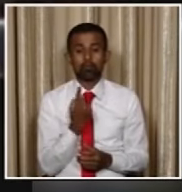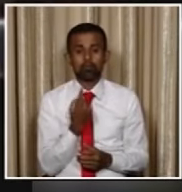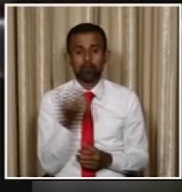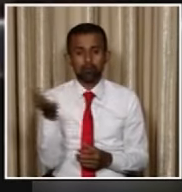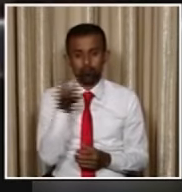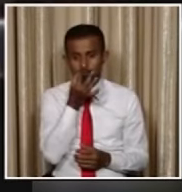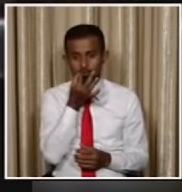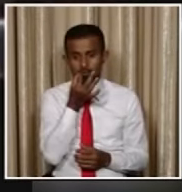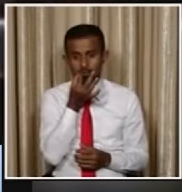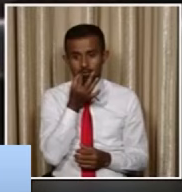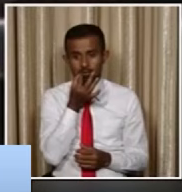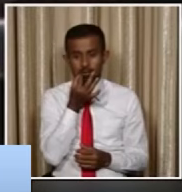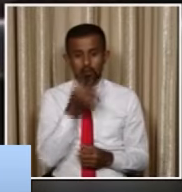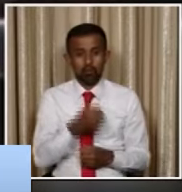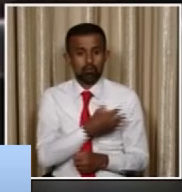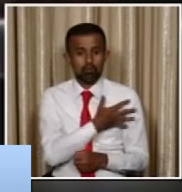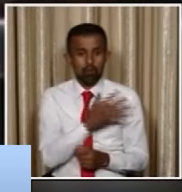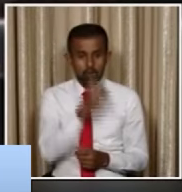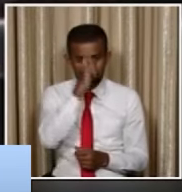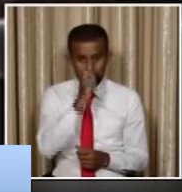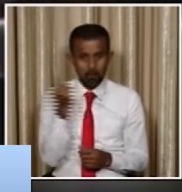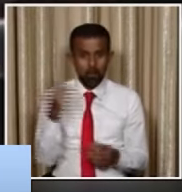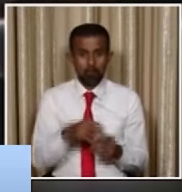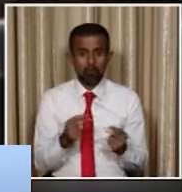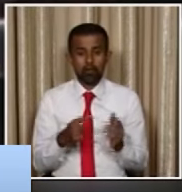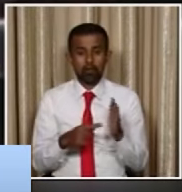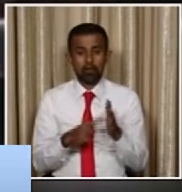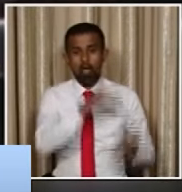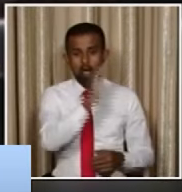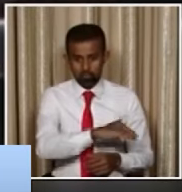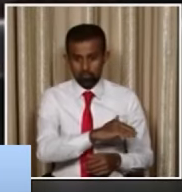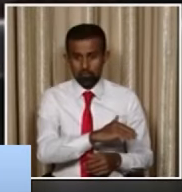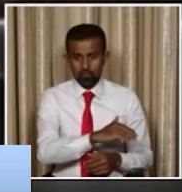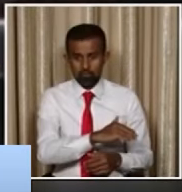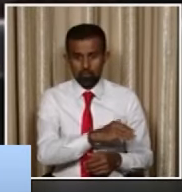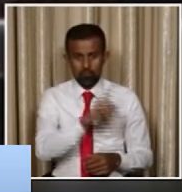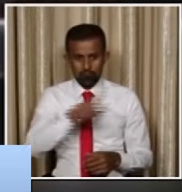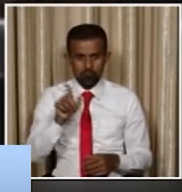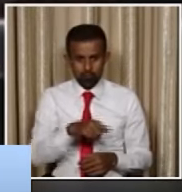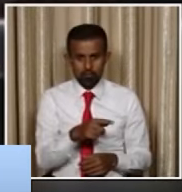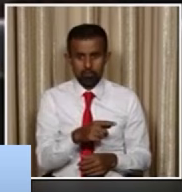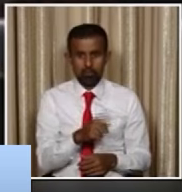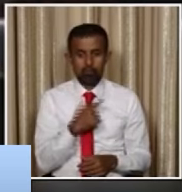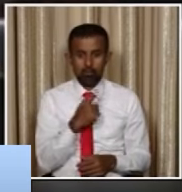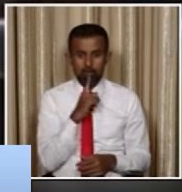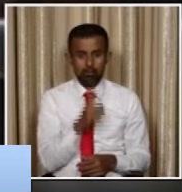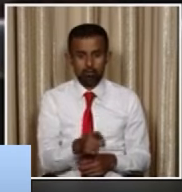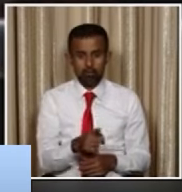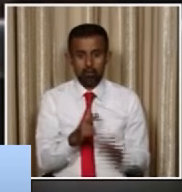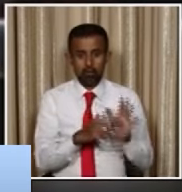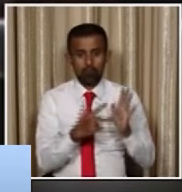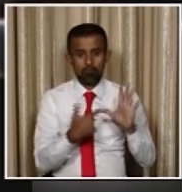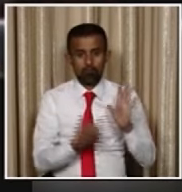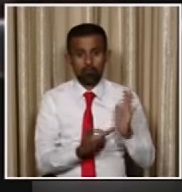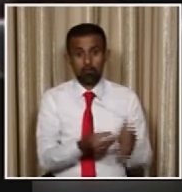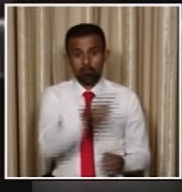චෝදනා කරනවා ගෝඨාභය රාජපක්ෂ මහත්තුමා ආපු ගමන් ටැක්ස් වැට් එක අඩු කරා කියලා. ඒක වැරදි කියන ගමන් කියනවා මේ වැට් එක වැඩි